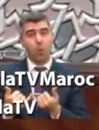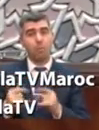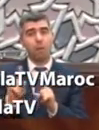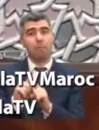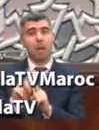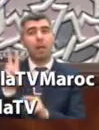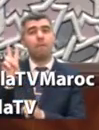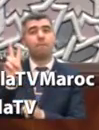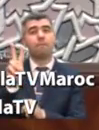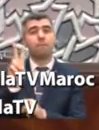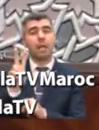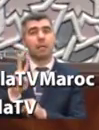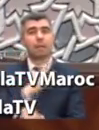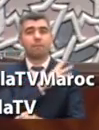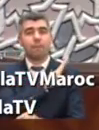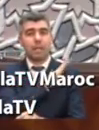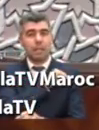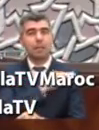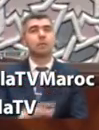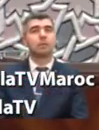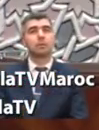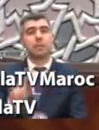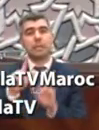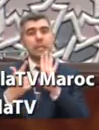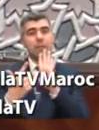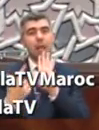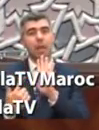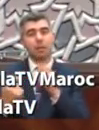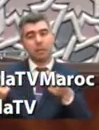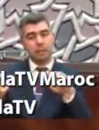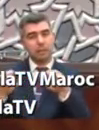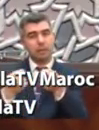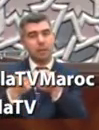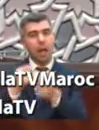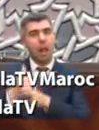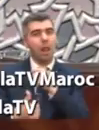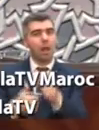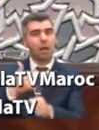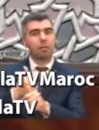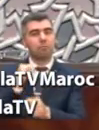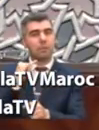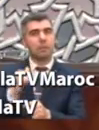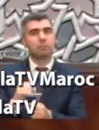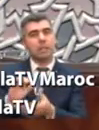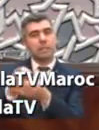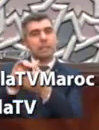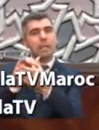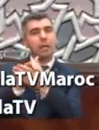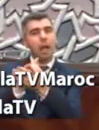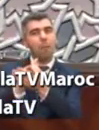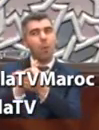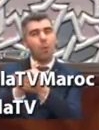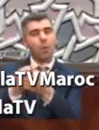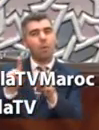الفلسطيني الذي يوافق يوم 17 أبريل من كل عام، وتضامنا مع الشعب